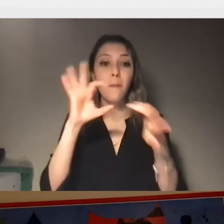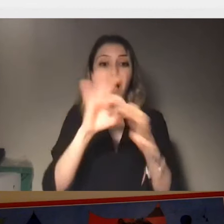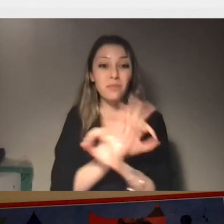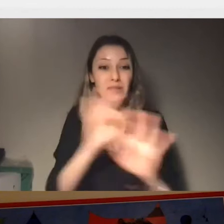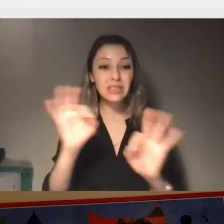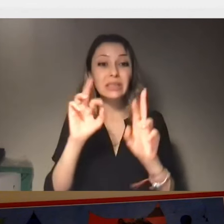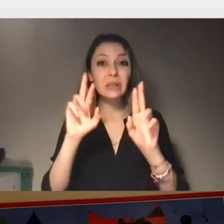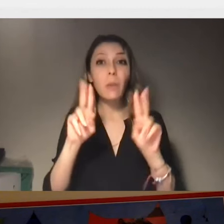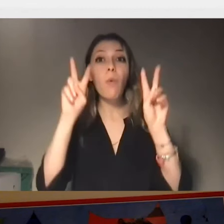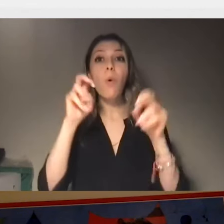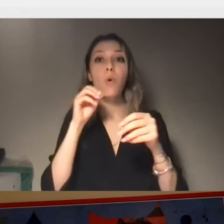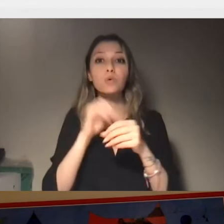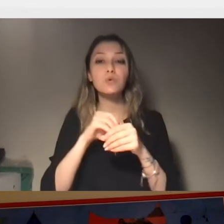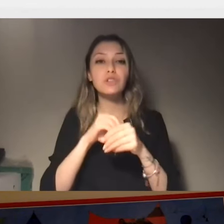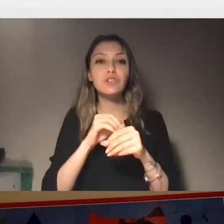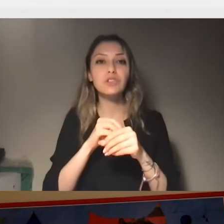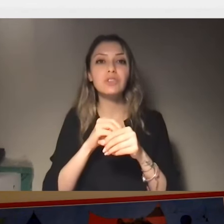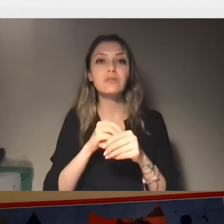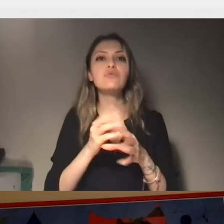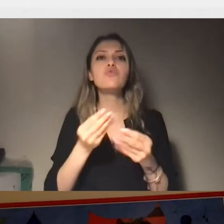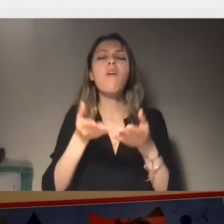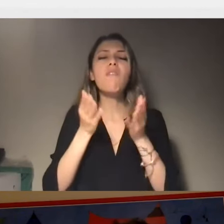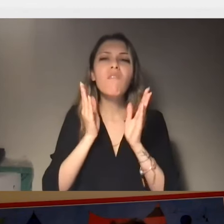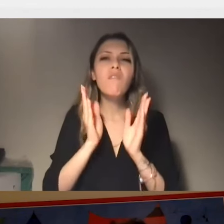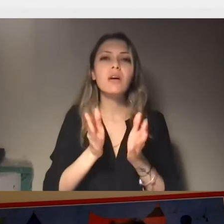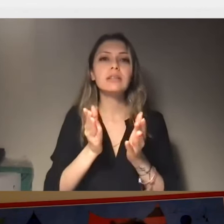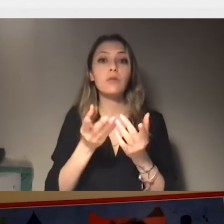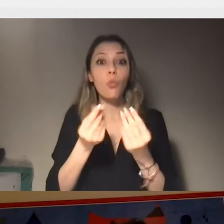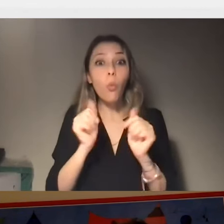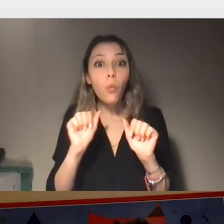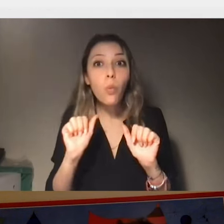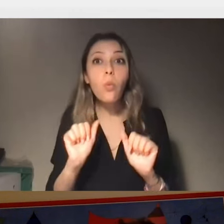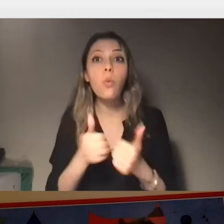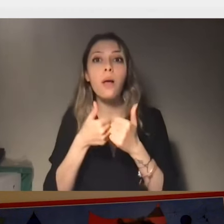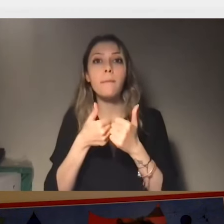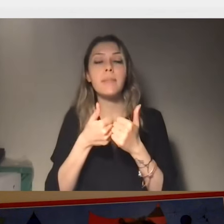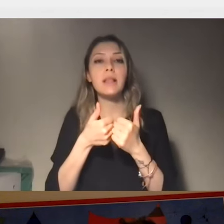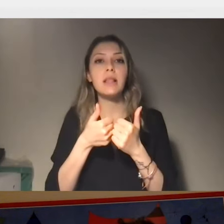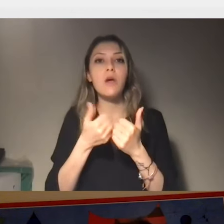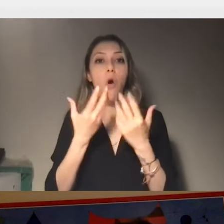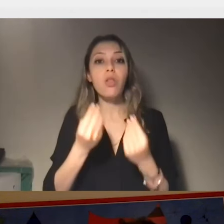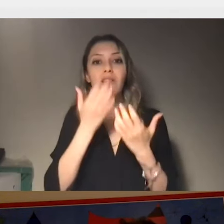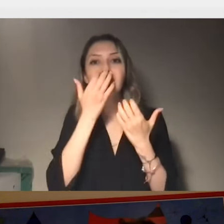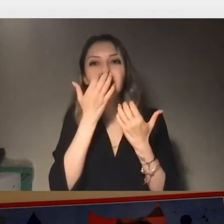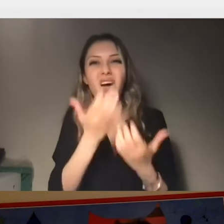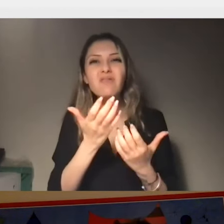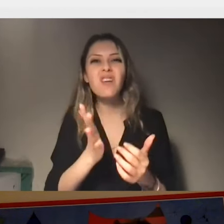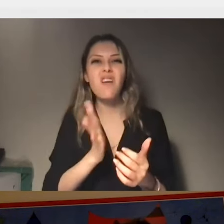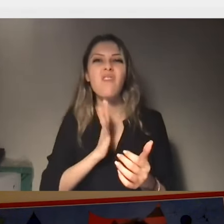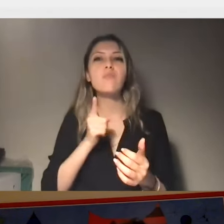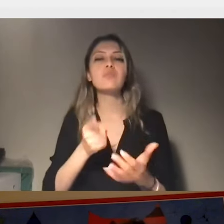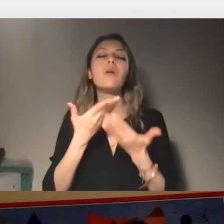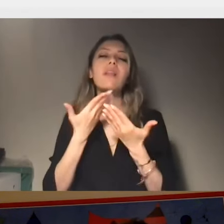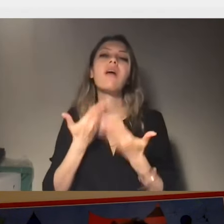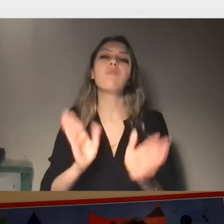gibi konularda da pek çok, çok kritik, bizim çok kritik bulduğumuz tavsiyeler de aslında kayıt altına alınmış